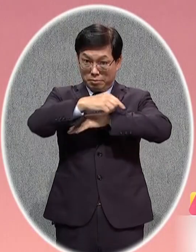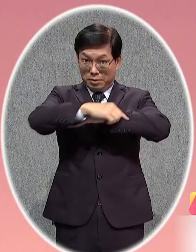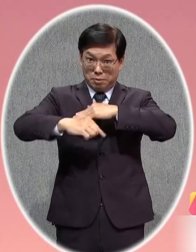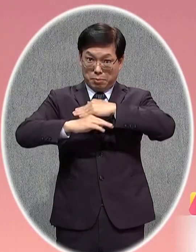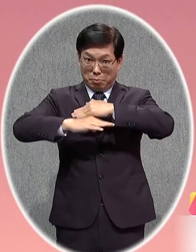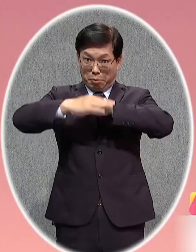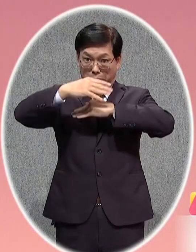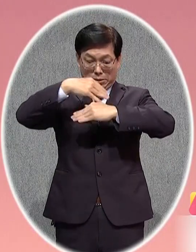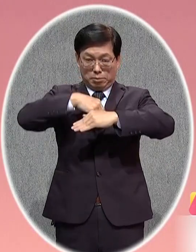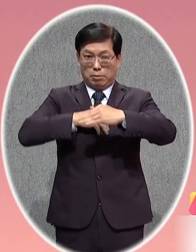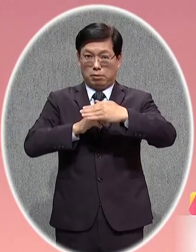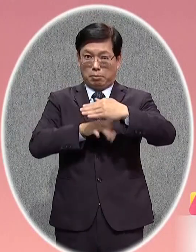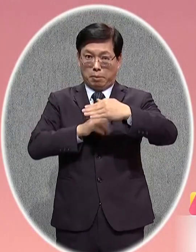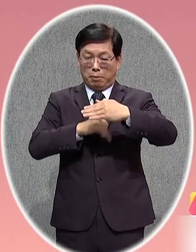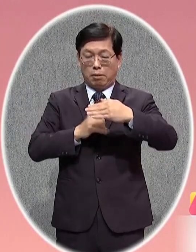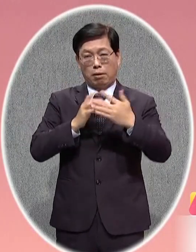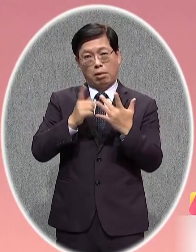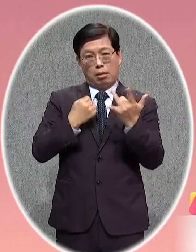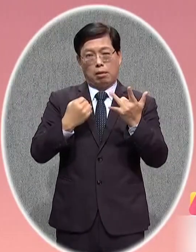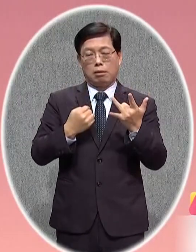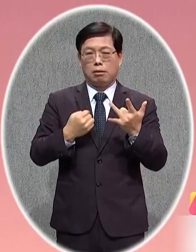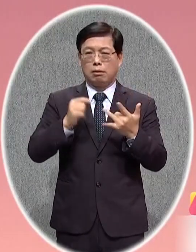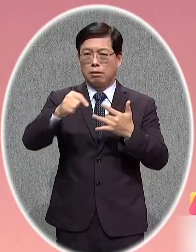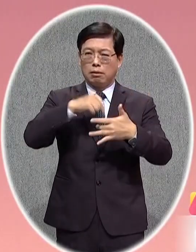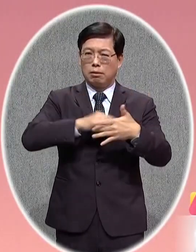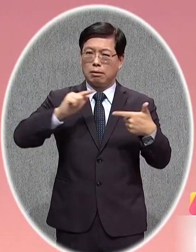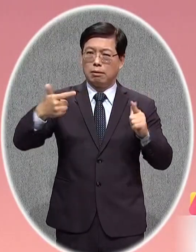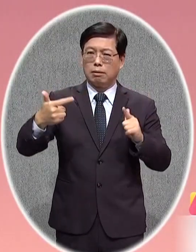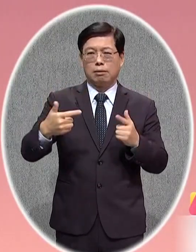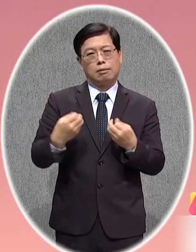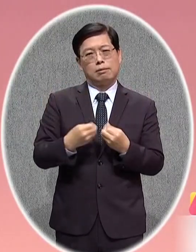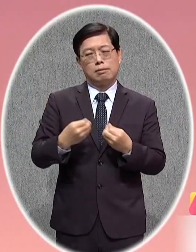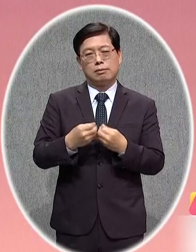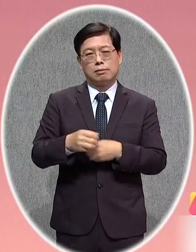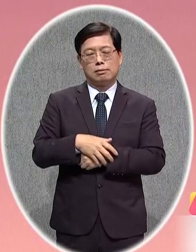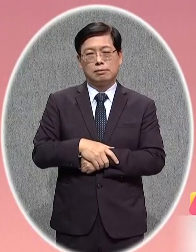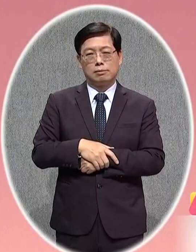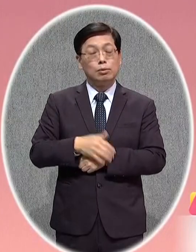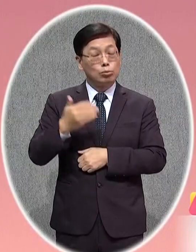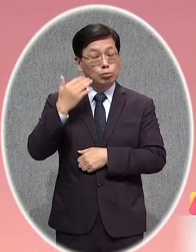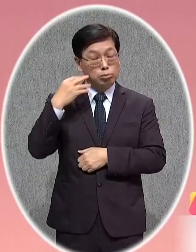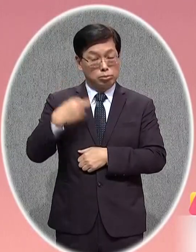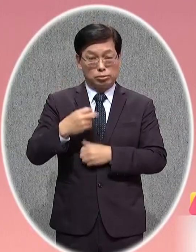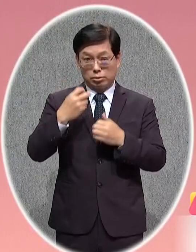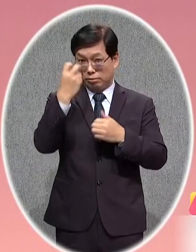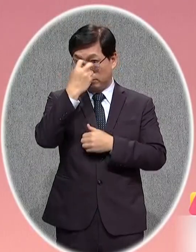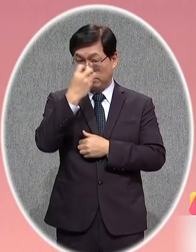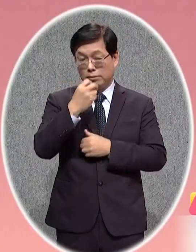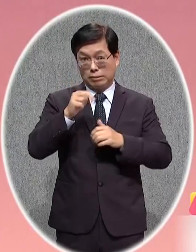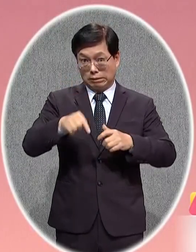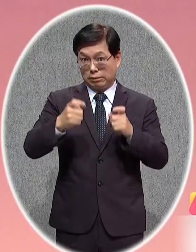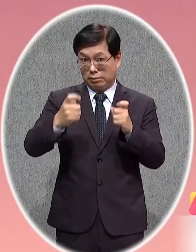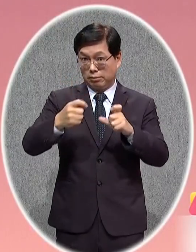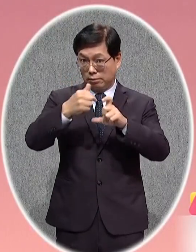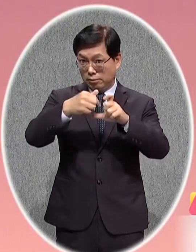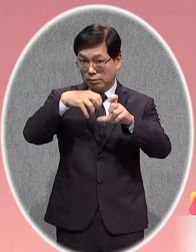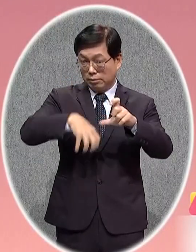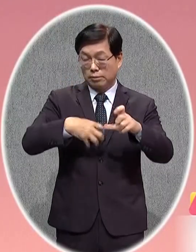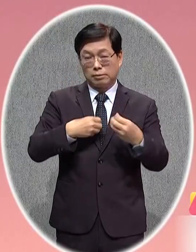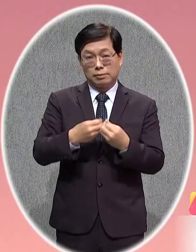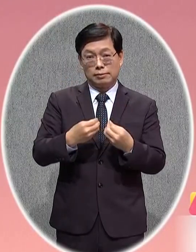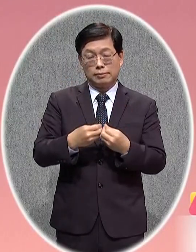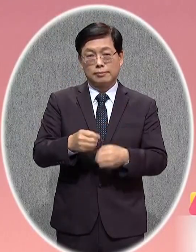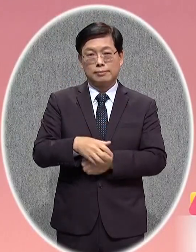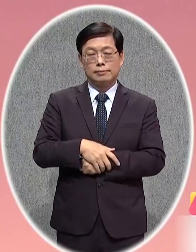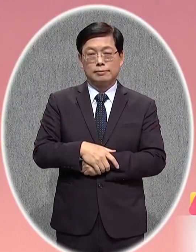积一边侵蚀的情况。那如果我们来看看，那我们在现在这个港区里面又是怎么样